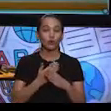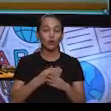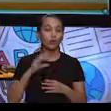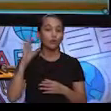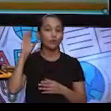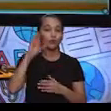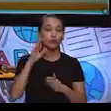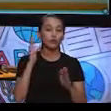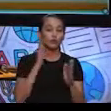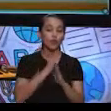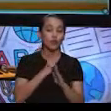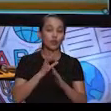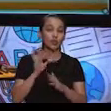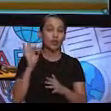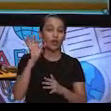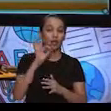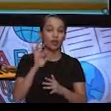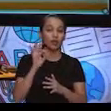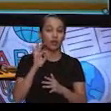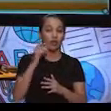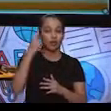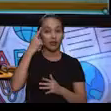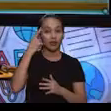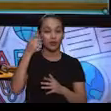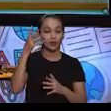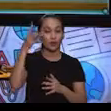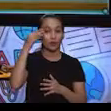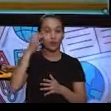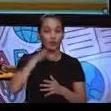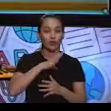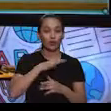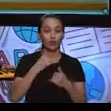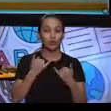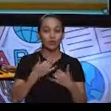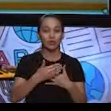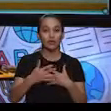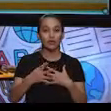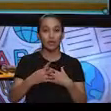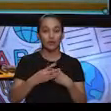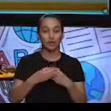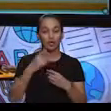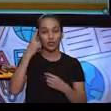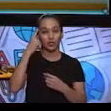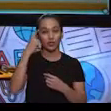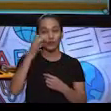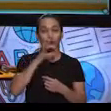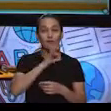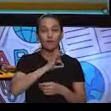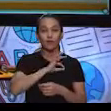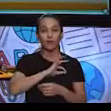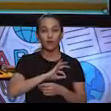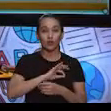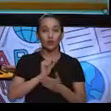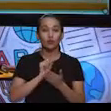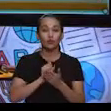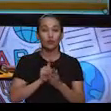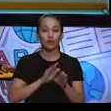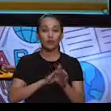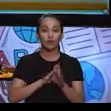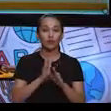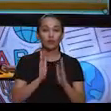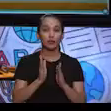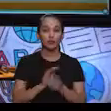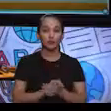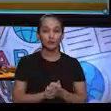O'zbekiston tabiati haqida ma'lumotga ega bo'ldingiz. Keling, hozir sizlar bilan ushbu ma'lumotlar asosida